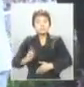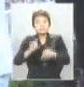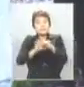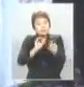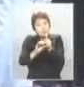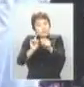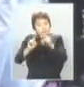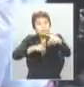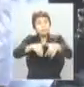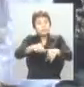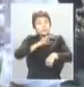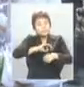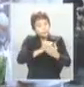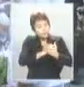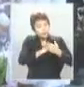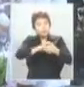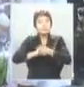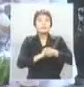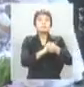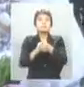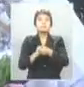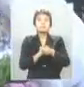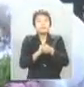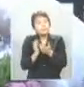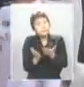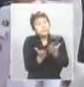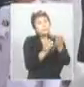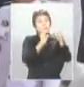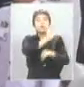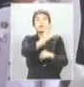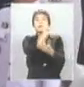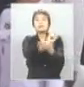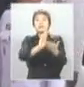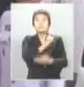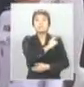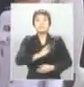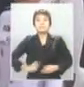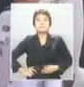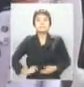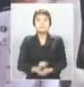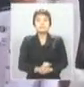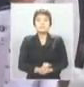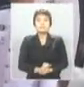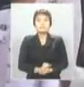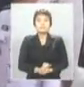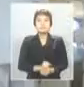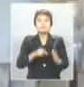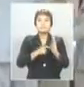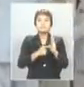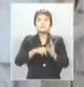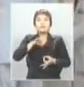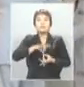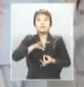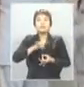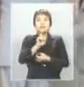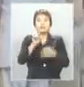ชนทุกคนเกิดความรักความสามัคคีและเทิดทูนสถาบันพระมหากษัตริย์ที่จังหวัดอุทัยธานีพระสงฆ์นิก